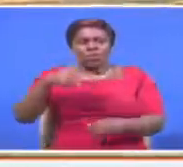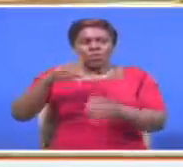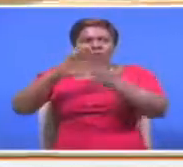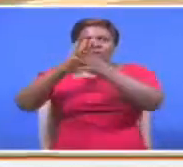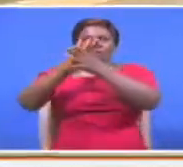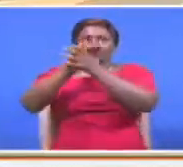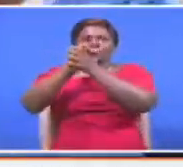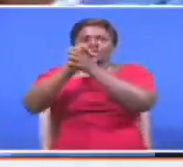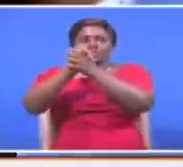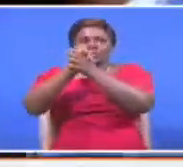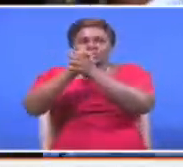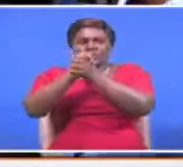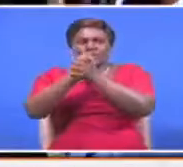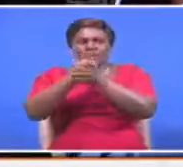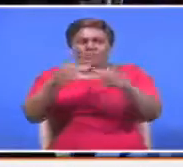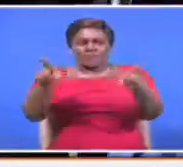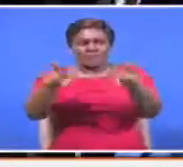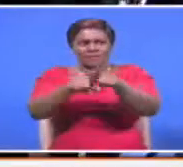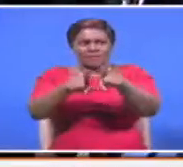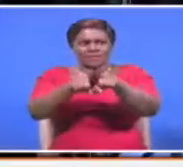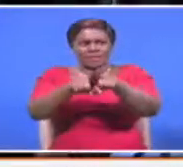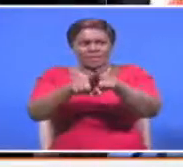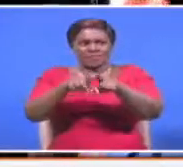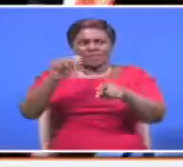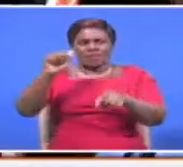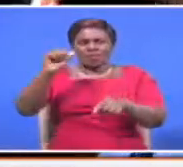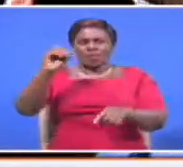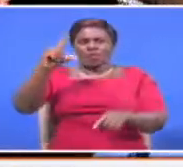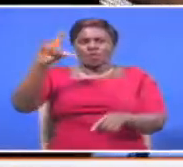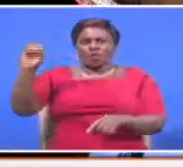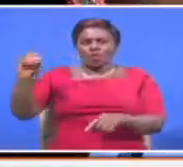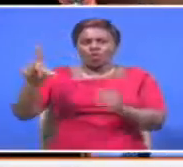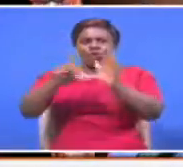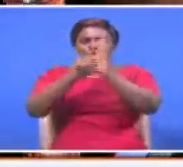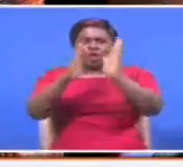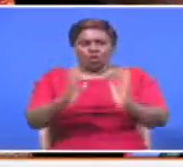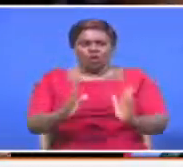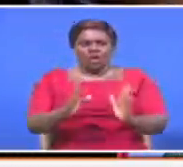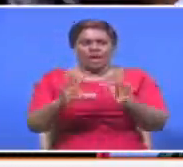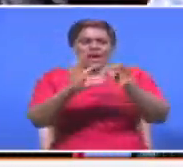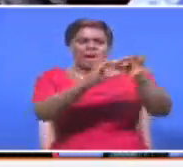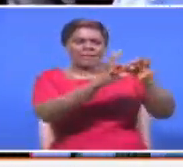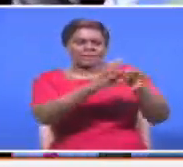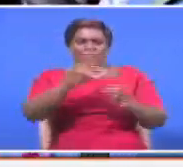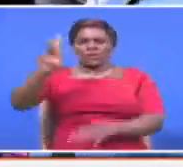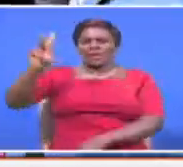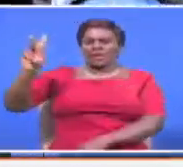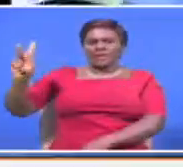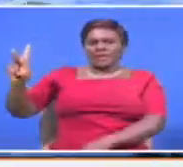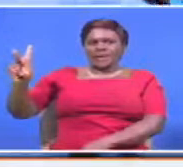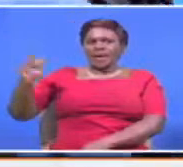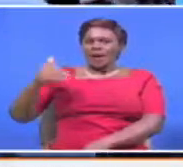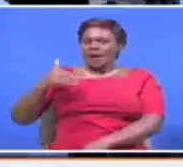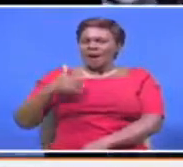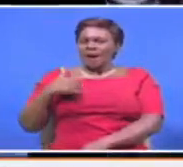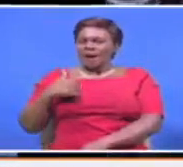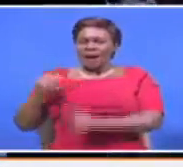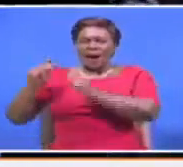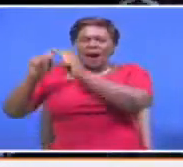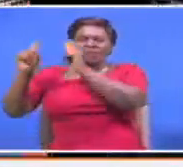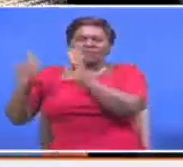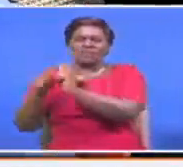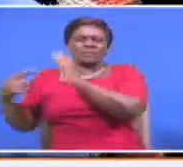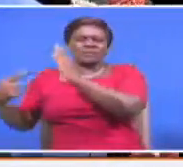Jubilee Jeremiah Kioni pamoja na msomi Adam Zolo na wakili wa Azimio Paul Mwangi. Kenya Kwanza ingali kuandaa kikosi chake